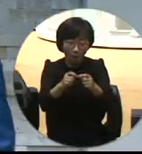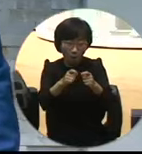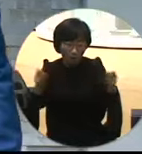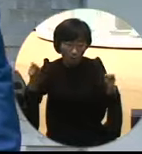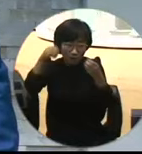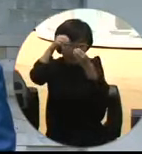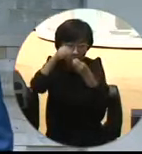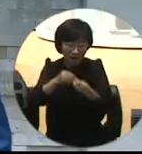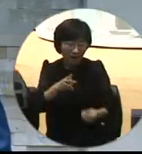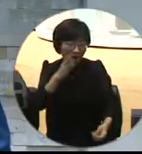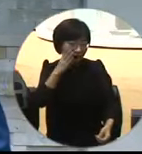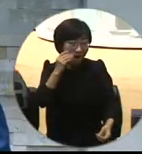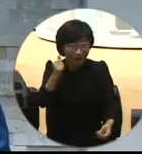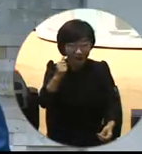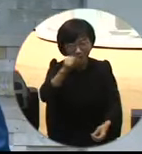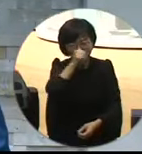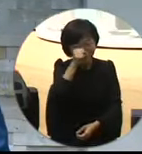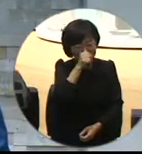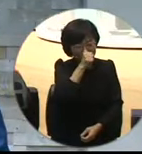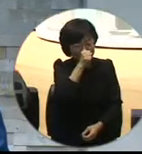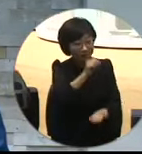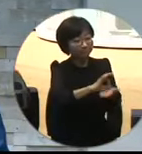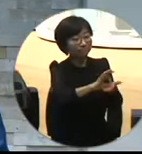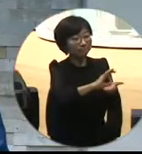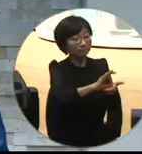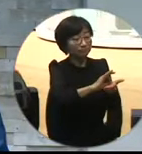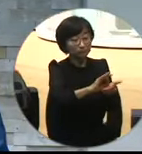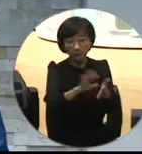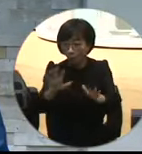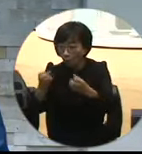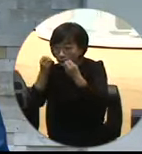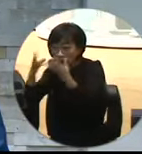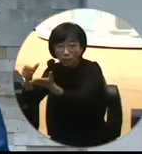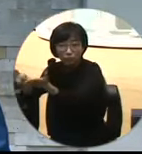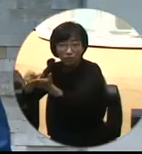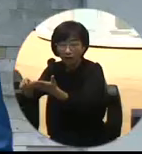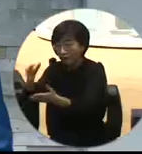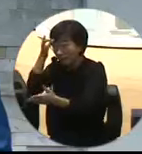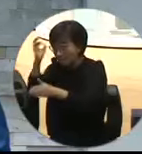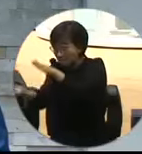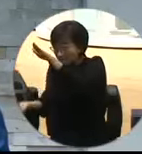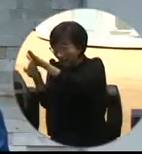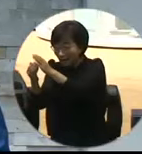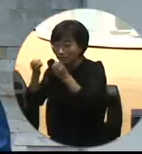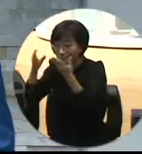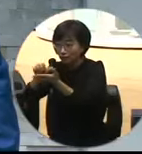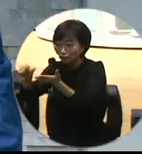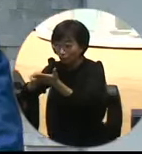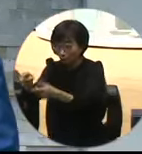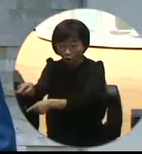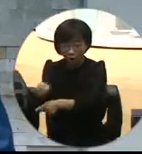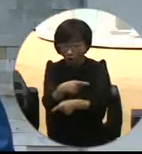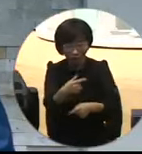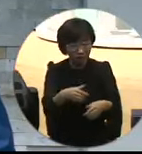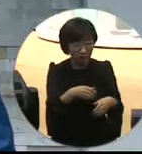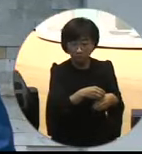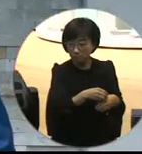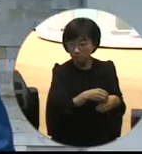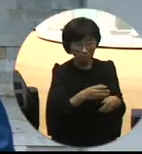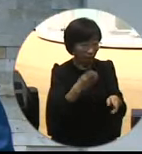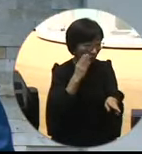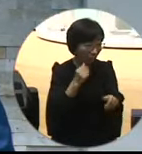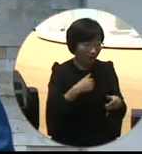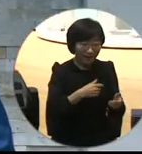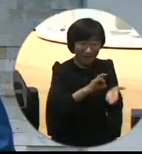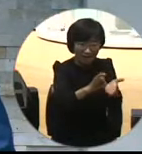좋은 신제품이 나왔는데도 불구하고 전에 가졌던 그것이 너무